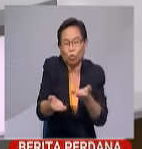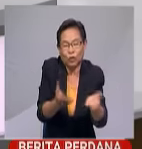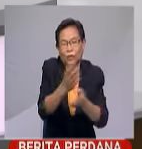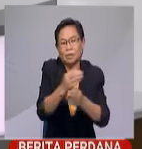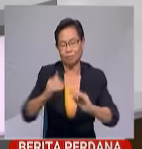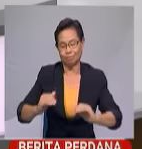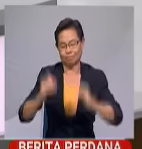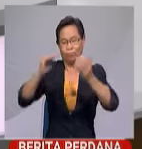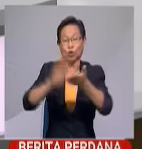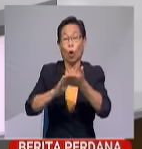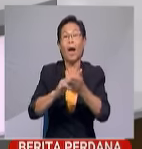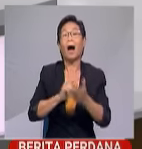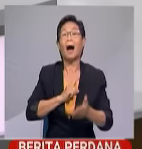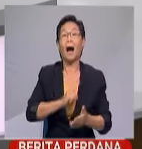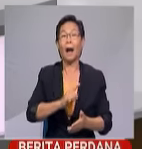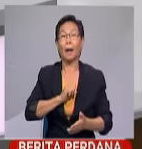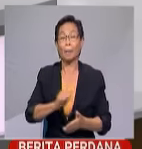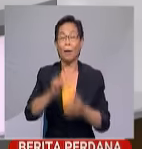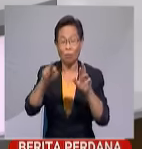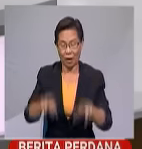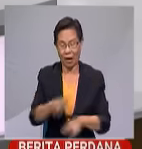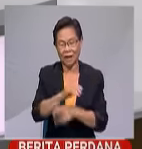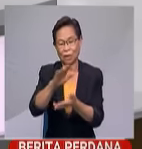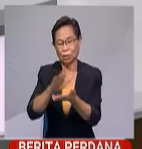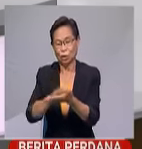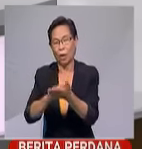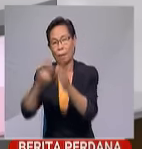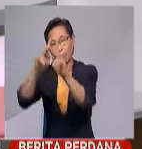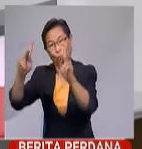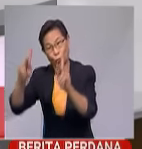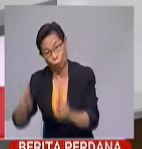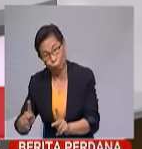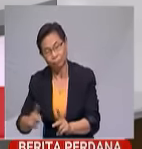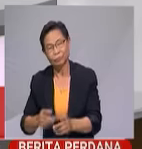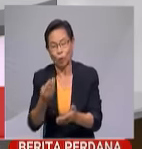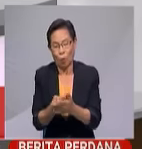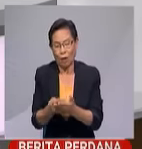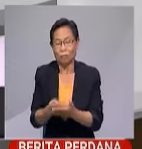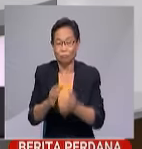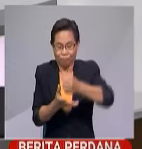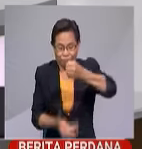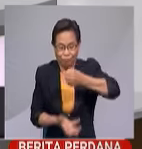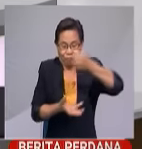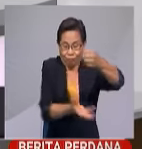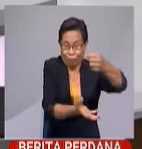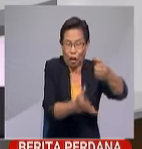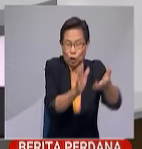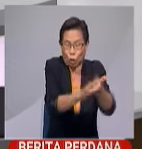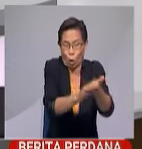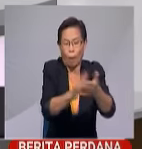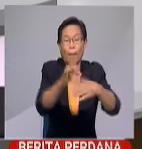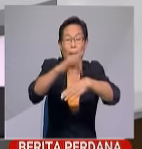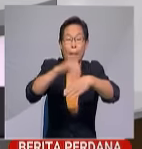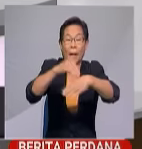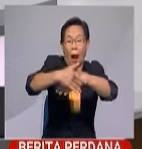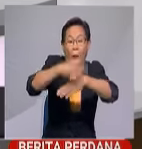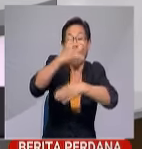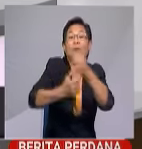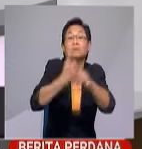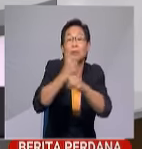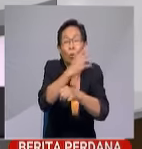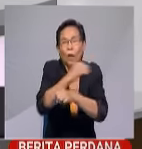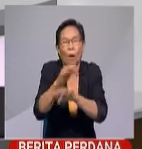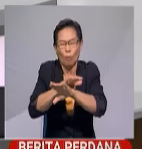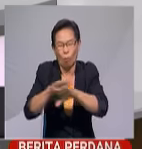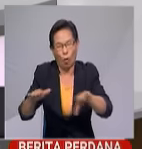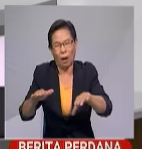sekolah tahfiz, sekolah agama rakyat dan sekolah pondok. Penyaluran peruntukan kepada sekolah-sekolah itu dibuat pada awal tahun dan